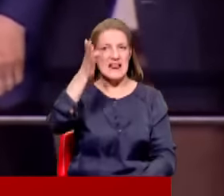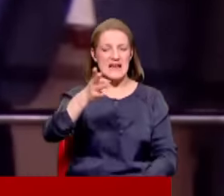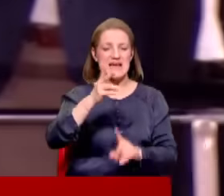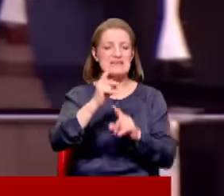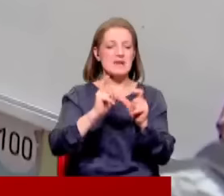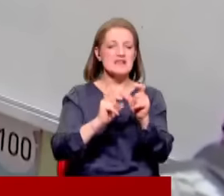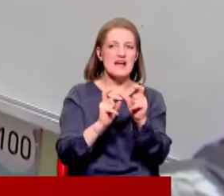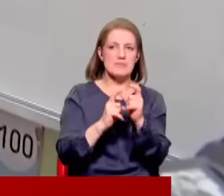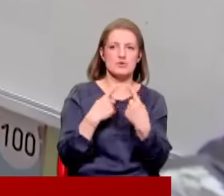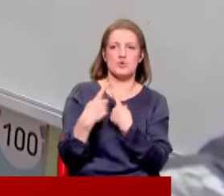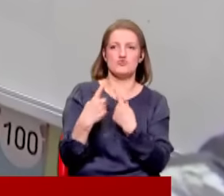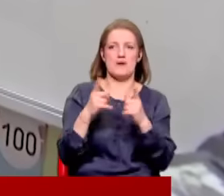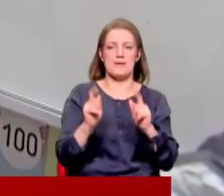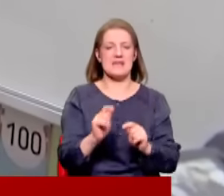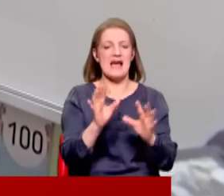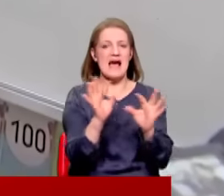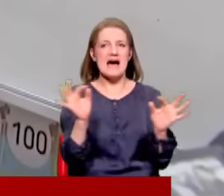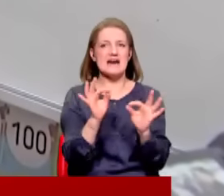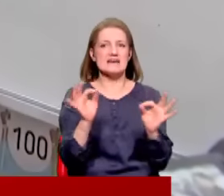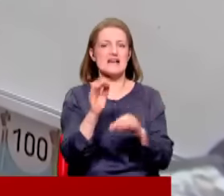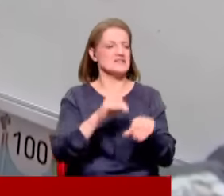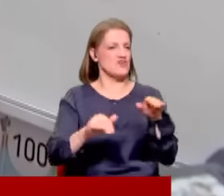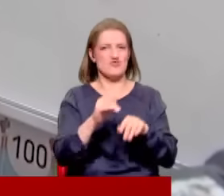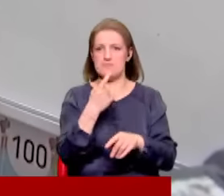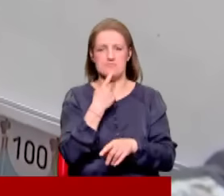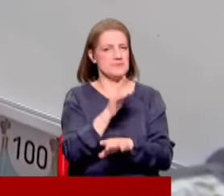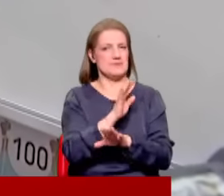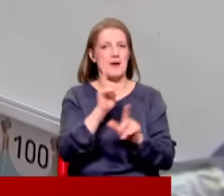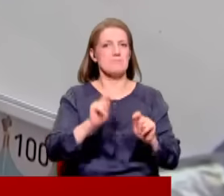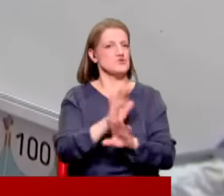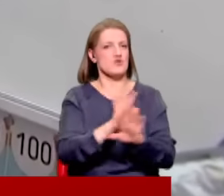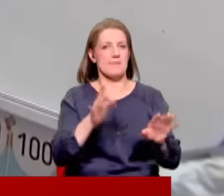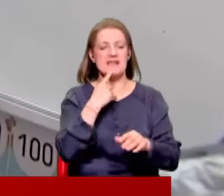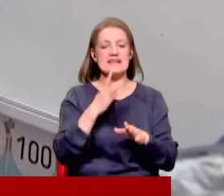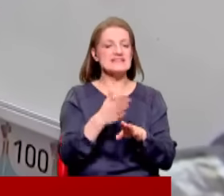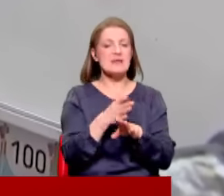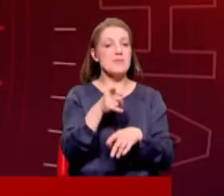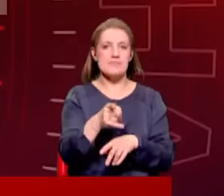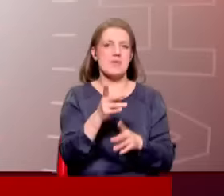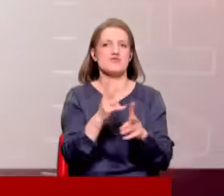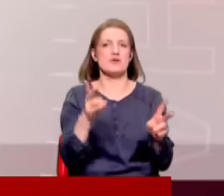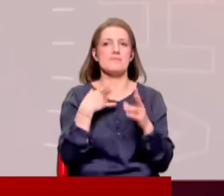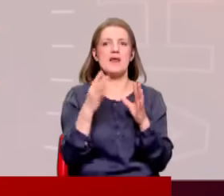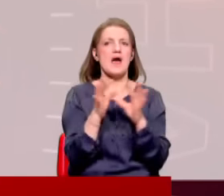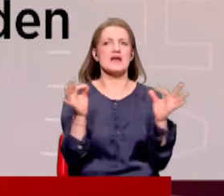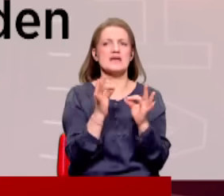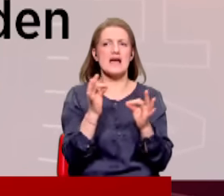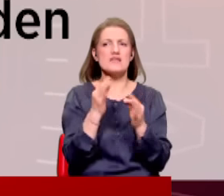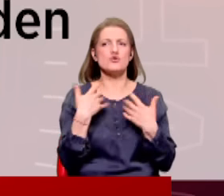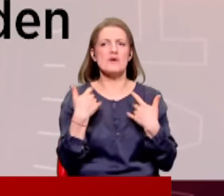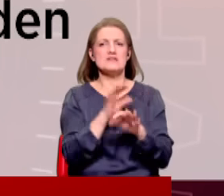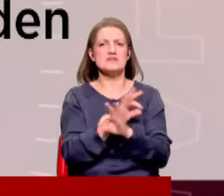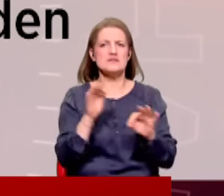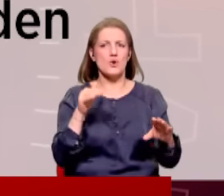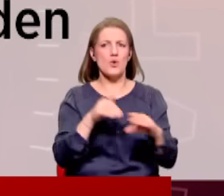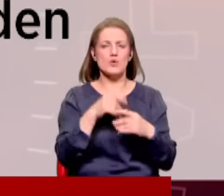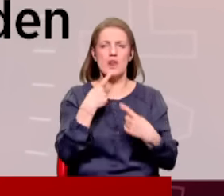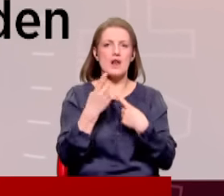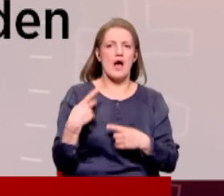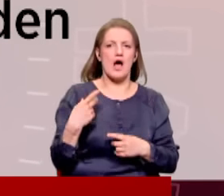İsmail Saymaz'a konuştu. Erken seçim çağrısı yapmayacağını söyledi. Gerekçesini de açıkladı. Ben erken seçim ve güvensizlik oyu